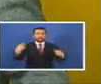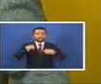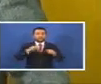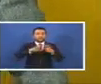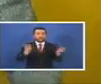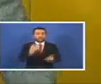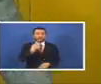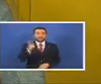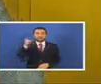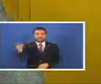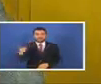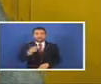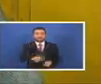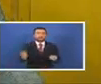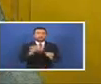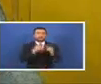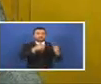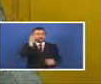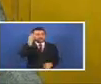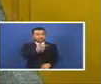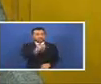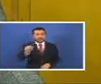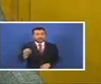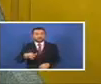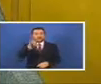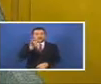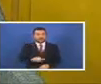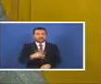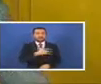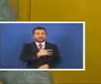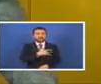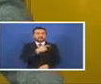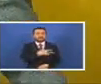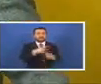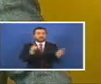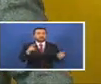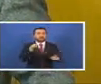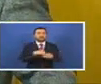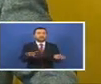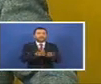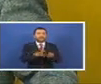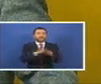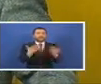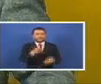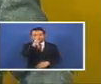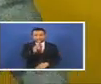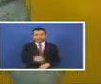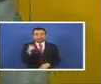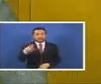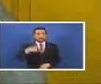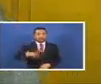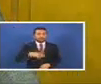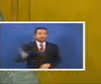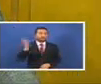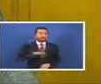örtün dedi. Siz bu akademisyenlerin hakkı, vicdanı, özgürlüğü, eşitliği, adaleti talep